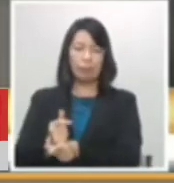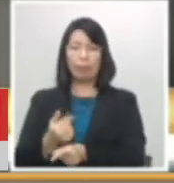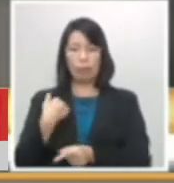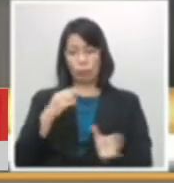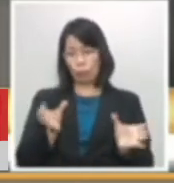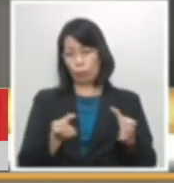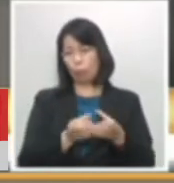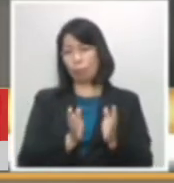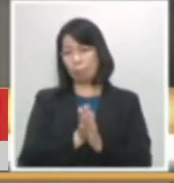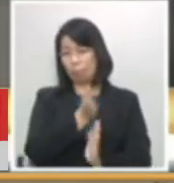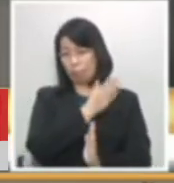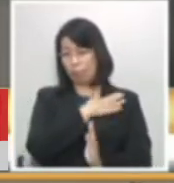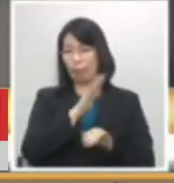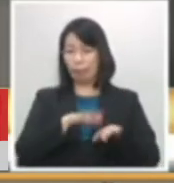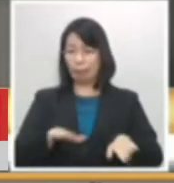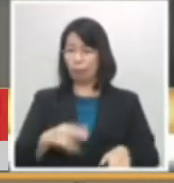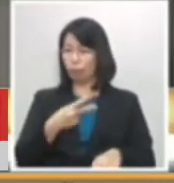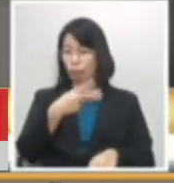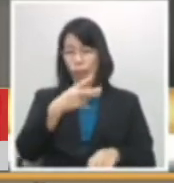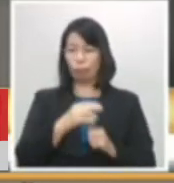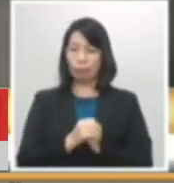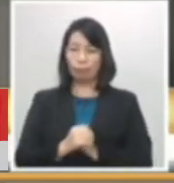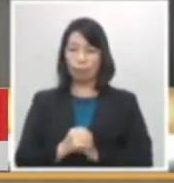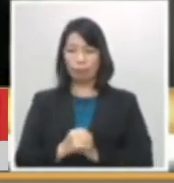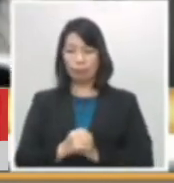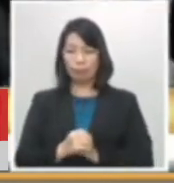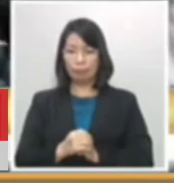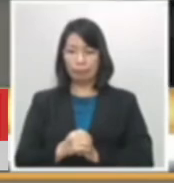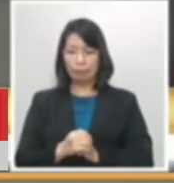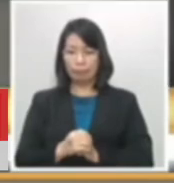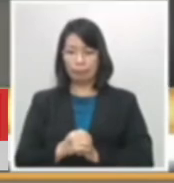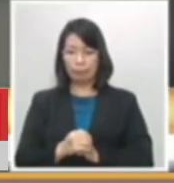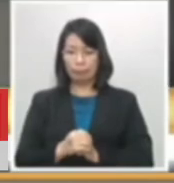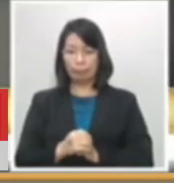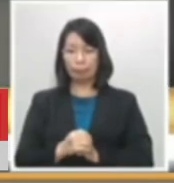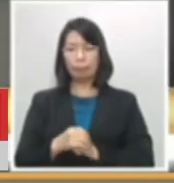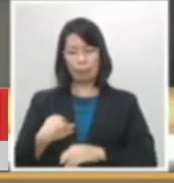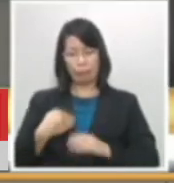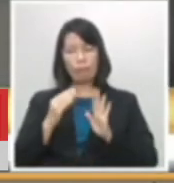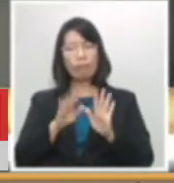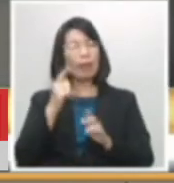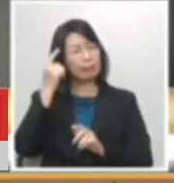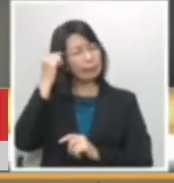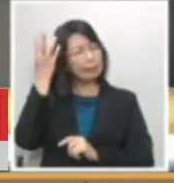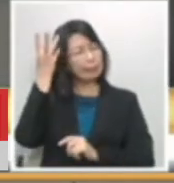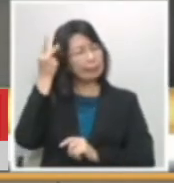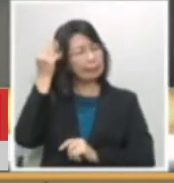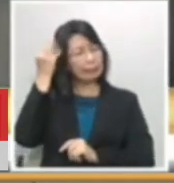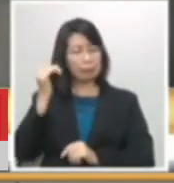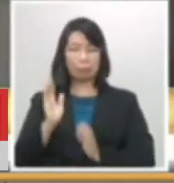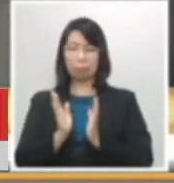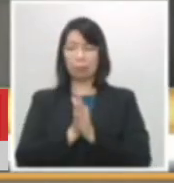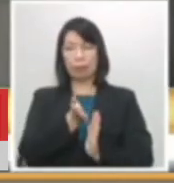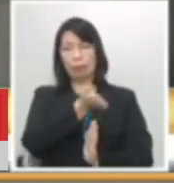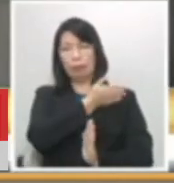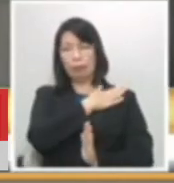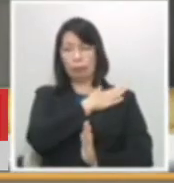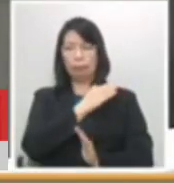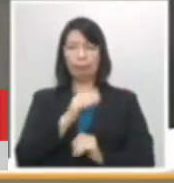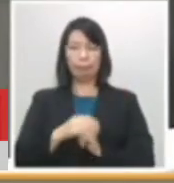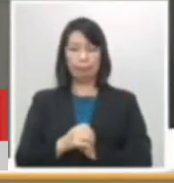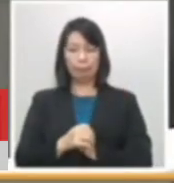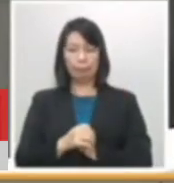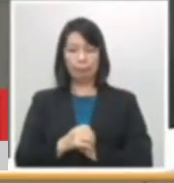พราะว่าไม่พอเลยตกคนไม่กี่บาทเองอันนี้ต้องเป็นเรื่องต้องคิดว่าพระสงฆ์ก็คือชาว